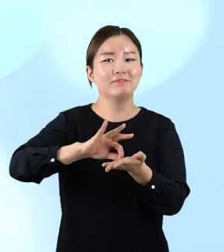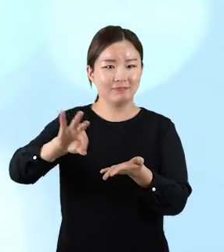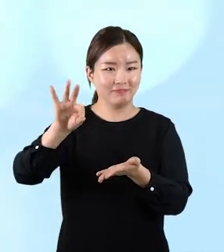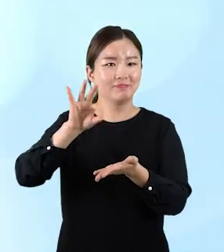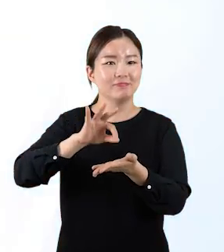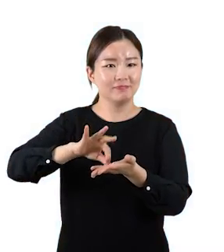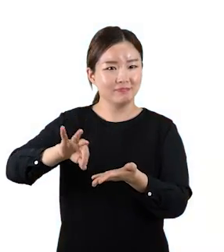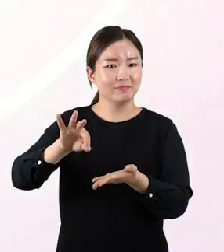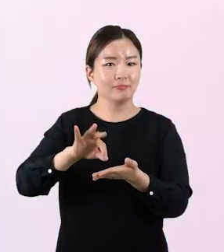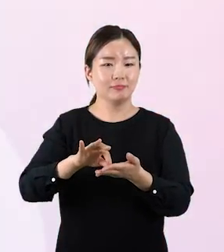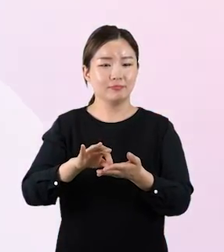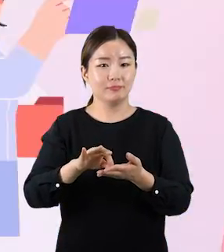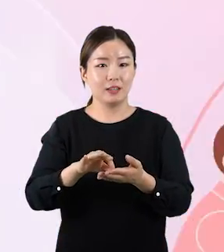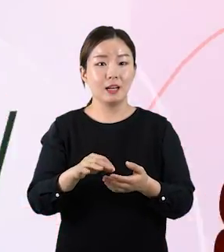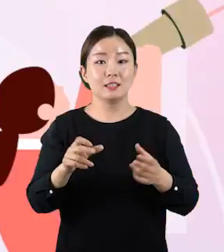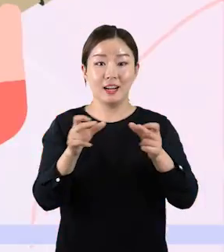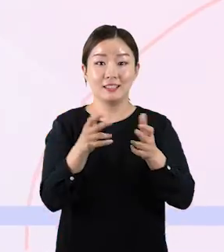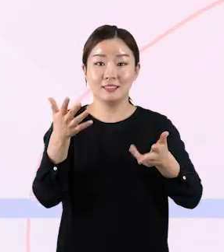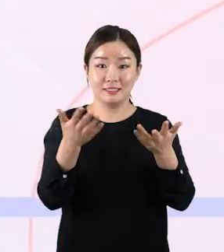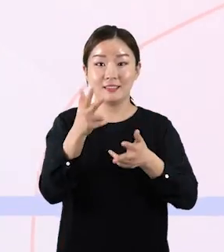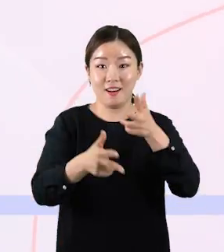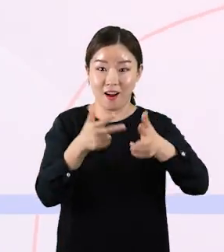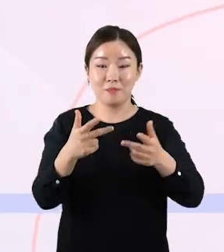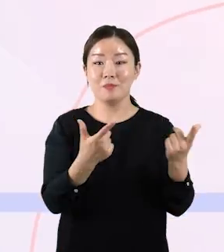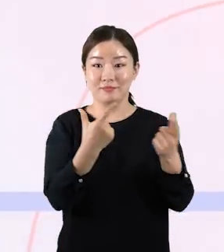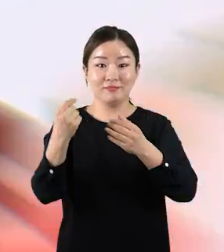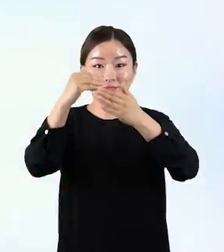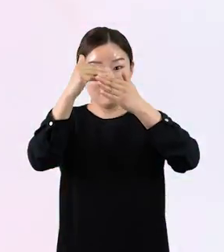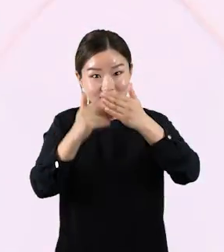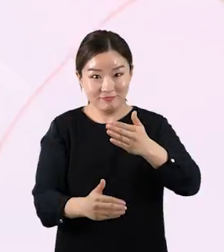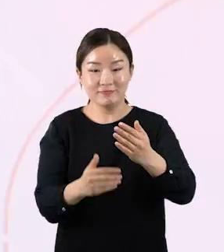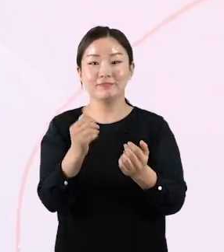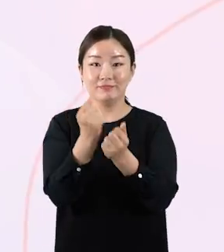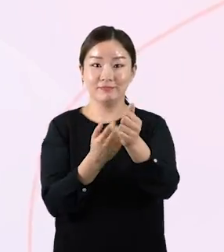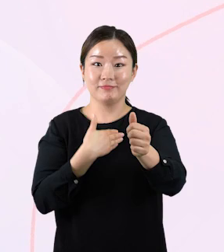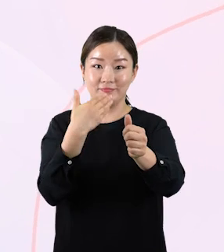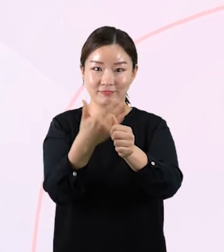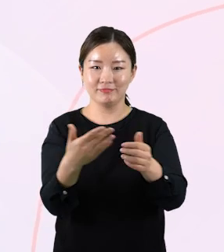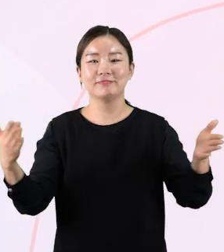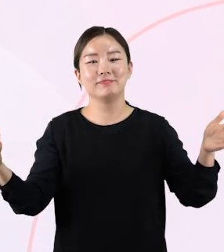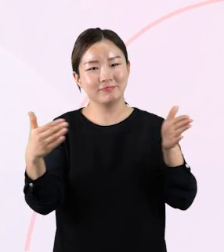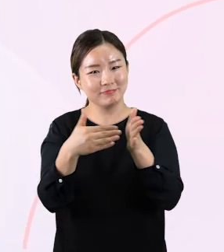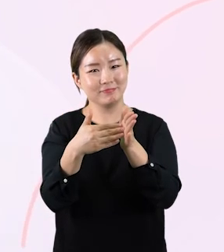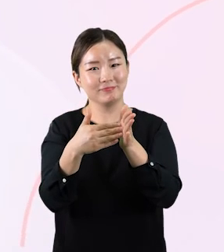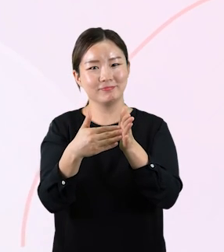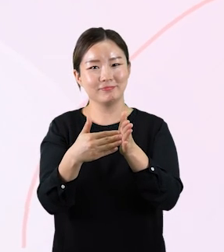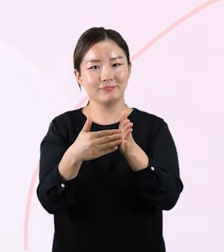이상으로 장애인 일자리 사업 공통부문에 대한 안내를 마칩니다.